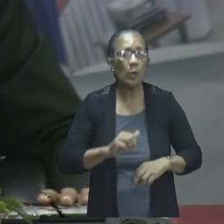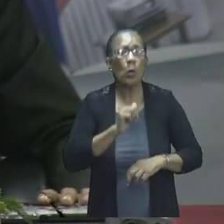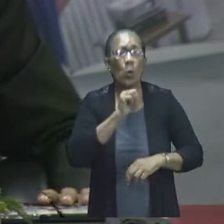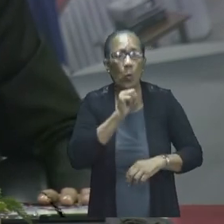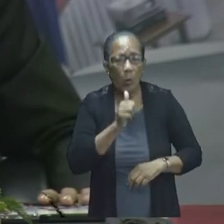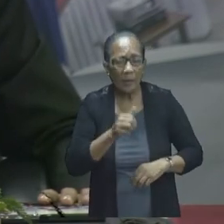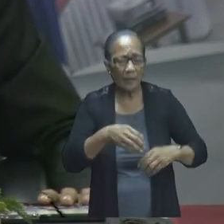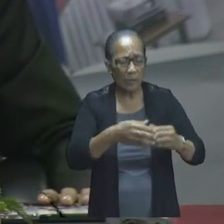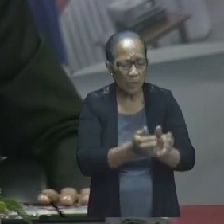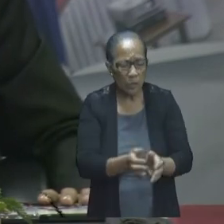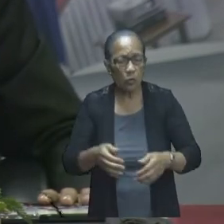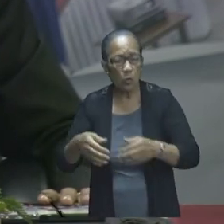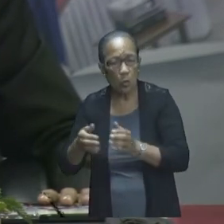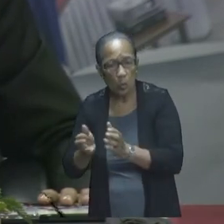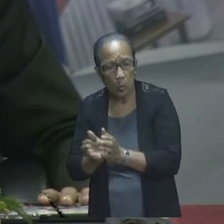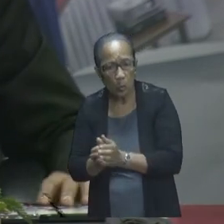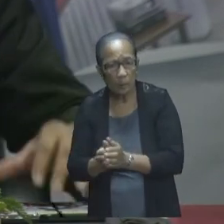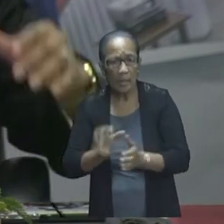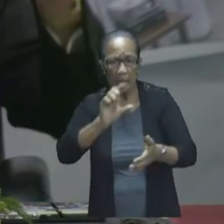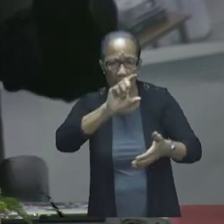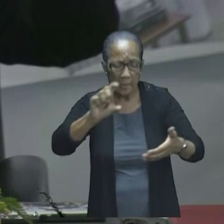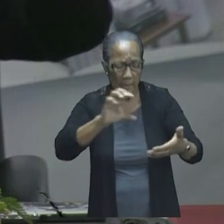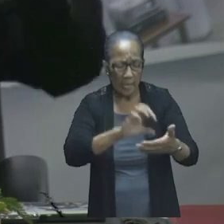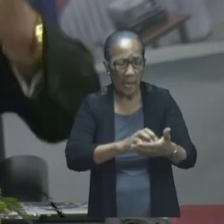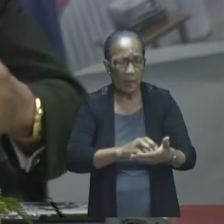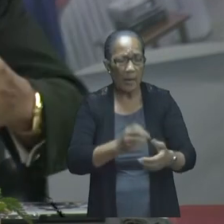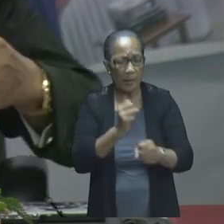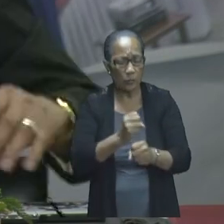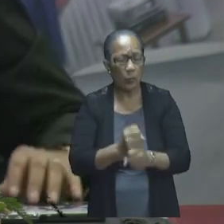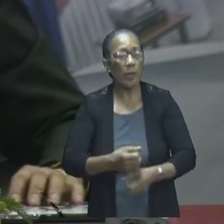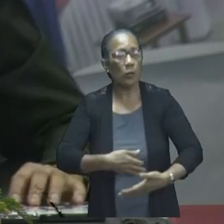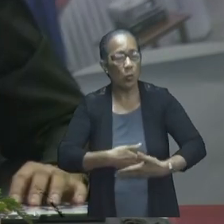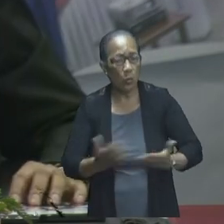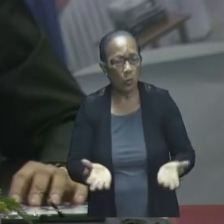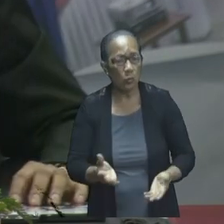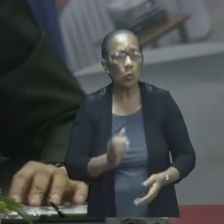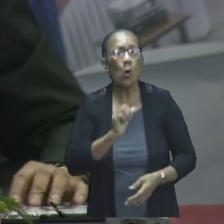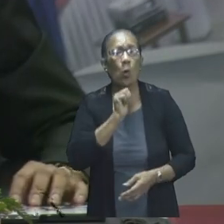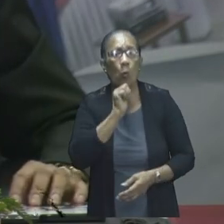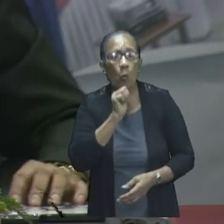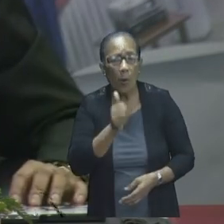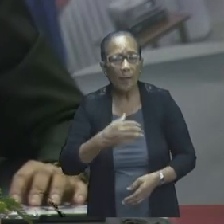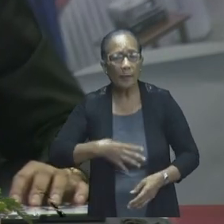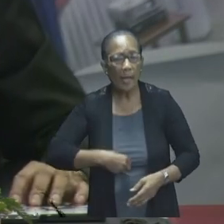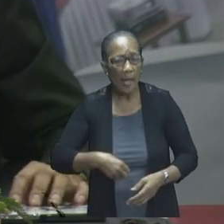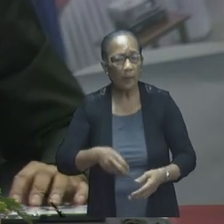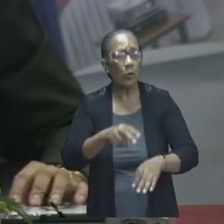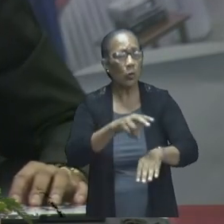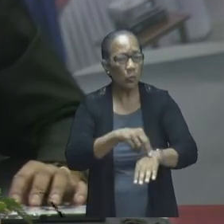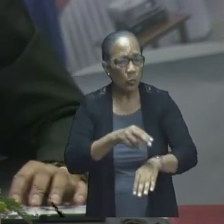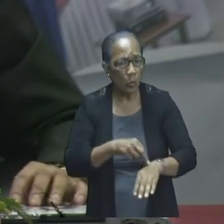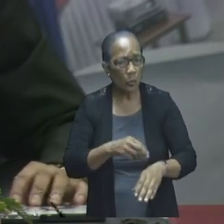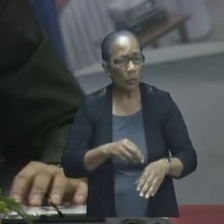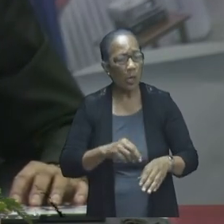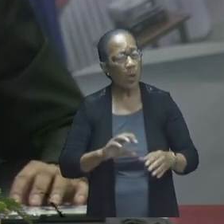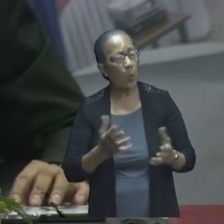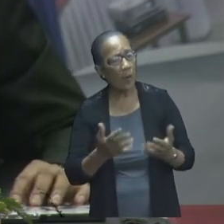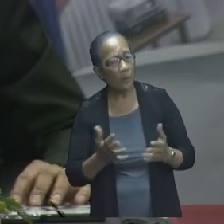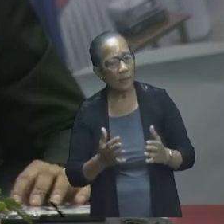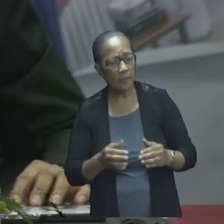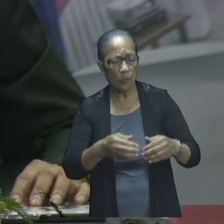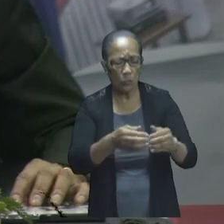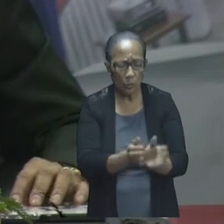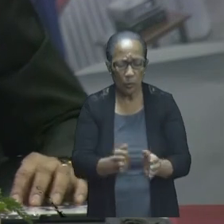staat aan ze werkloos en wat is hier wat nodig is en mischien moet die discrepantie overbrugd worden door deze groep te gaan